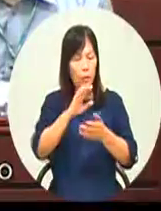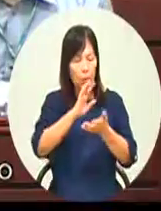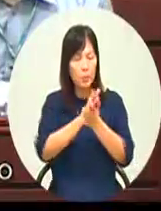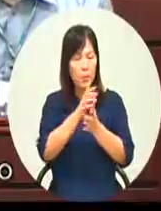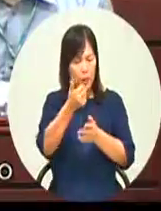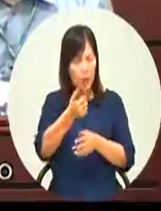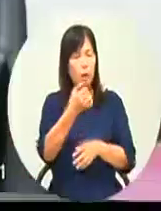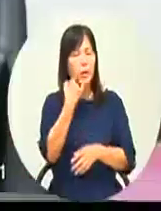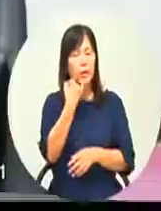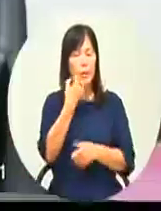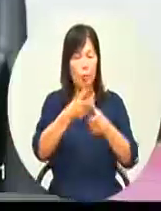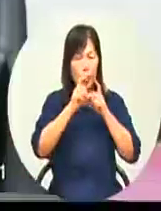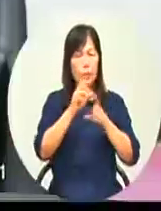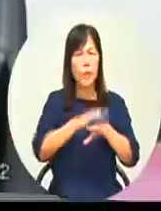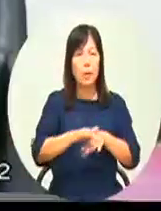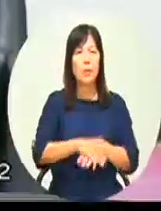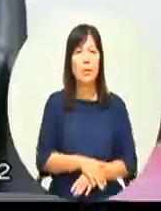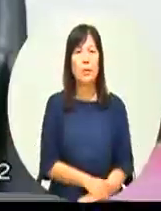果。